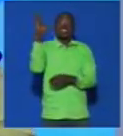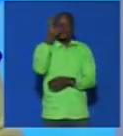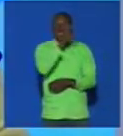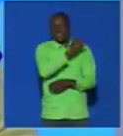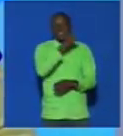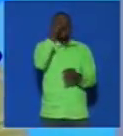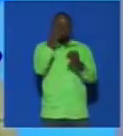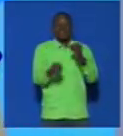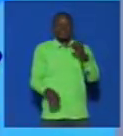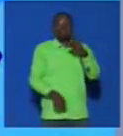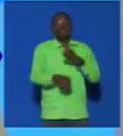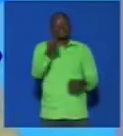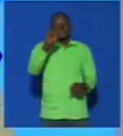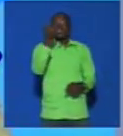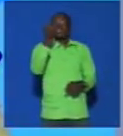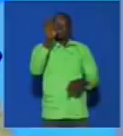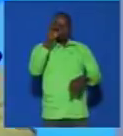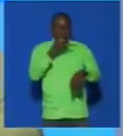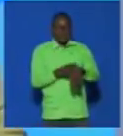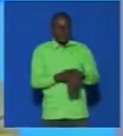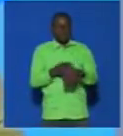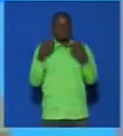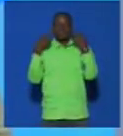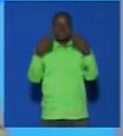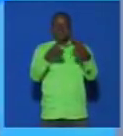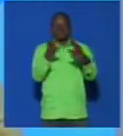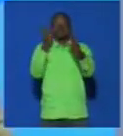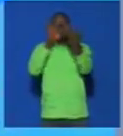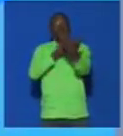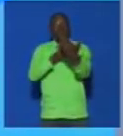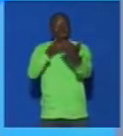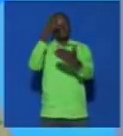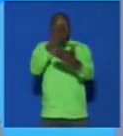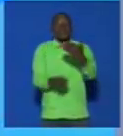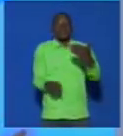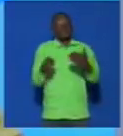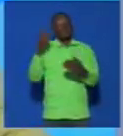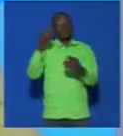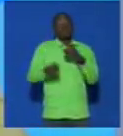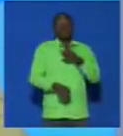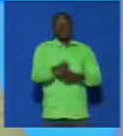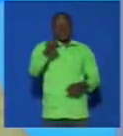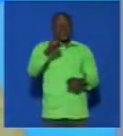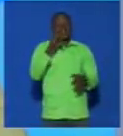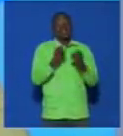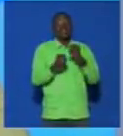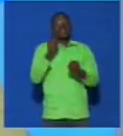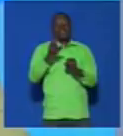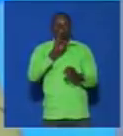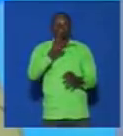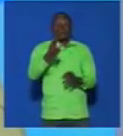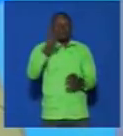l'issue du match 36 heures à 19 heures on a le regard tourné vers francis hommes pour savoir quels étaient les critères du c-max là et si bien sûr c'est un état policier